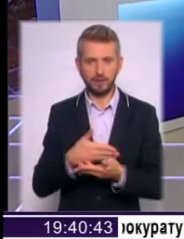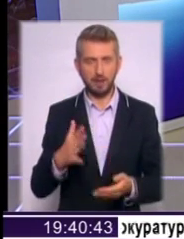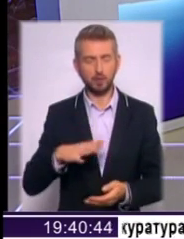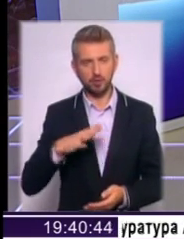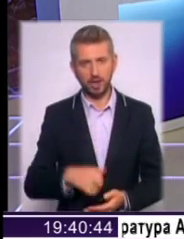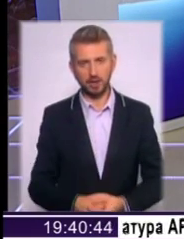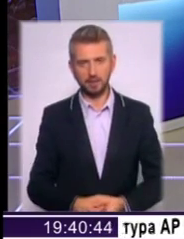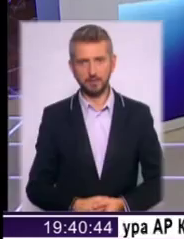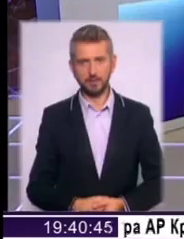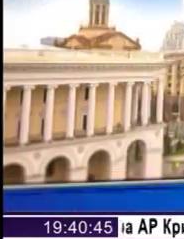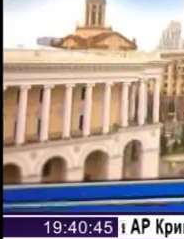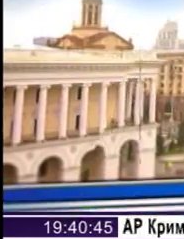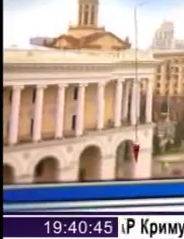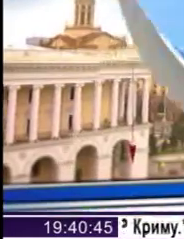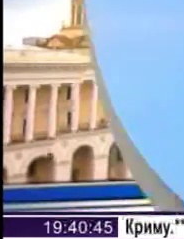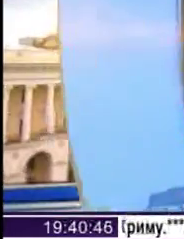дочекайтесь.